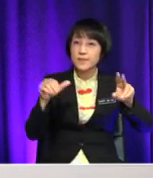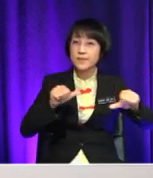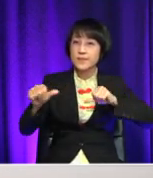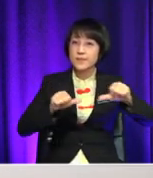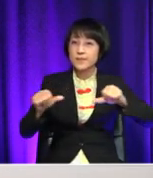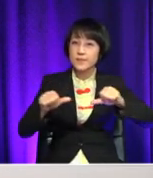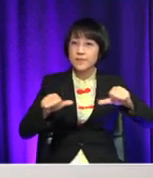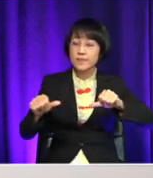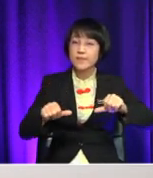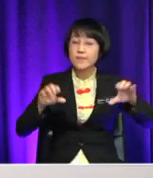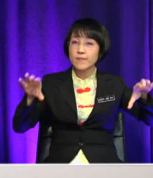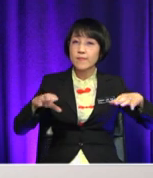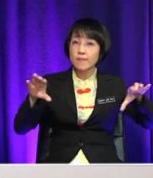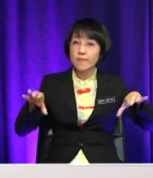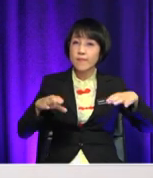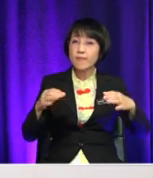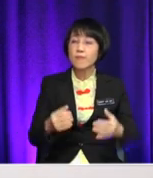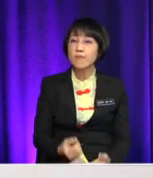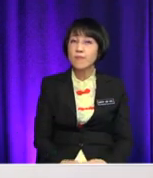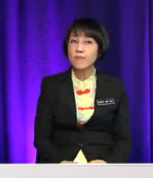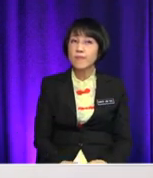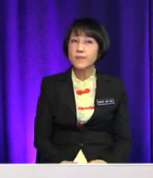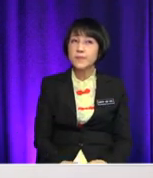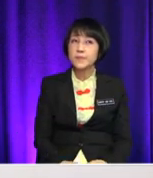oleh menjalankan